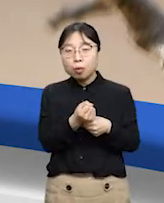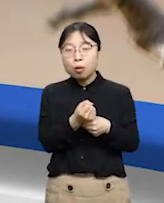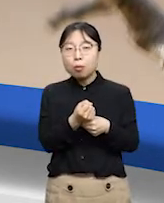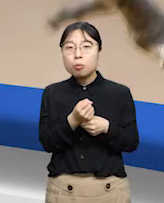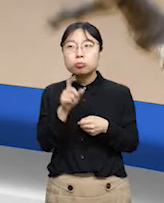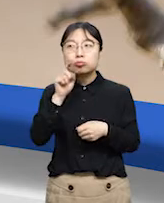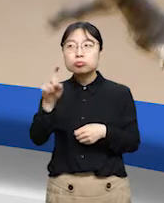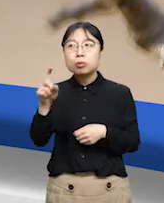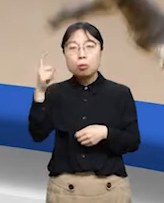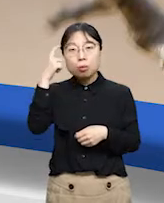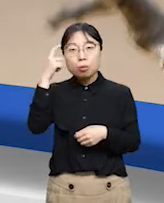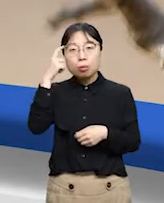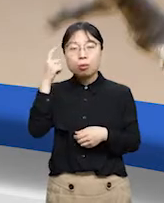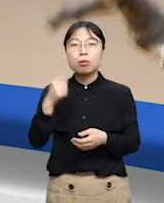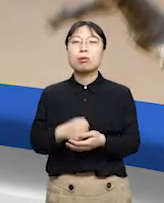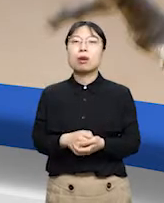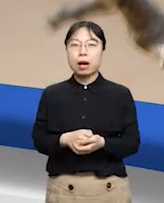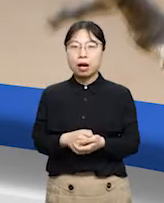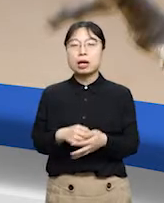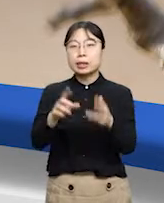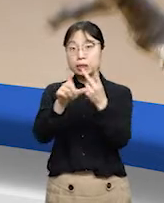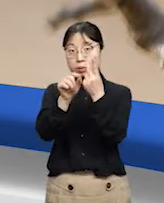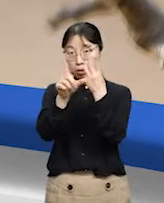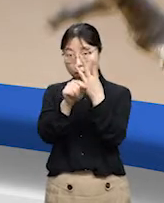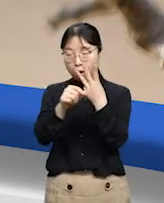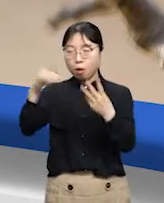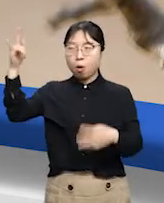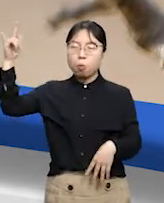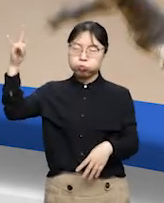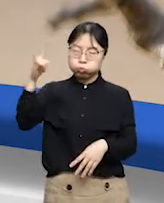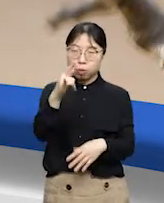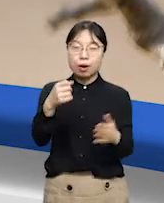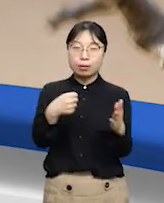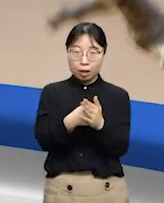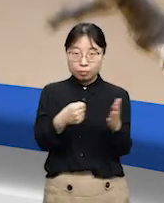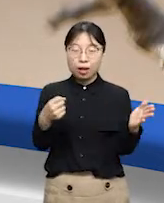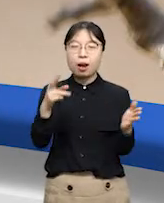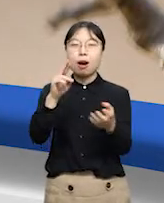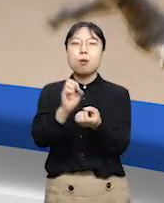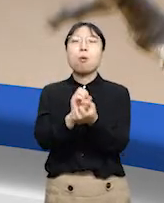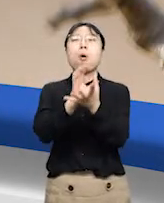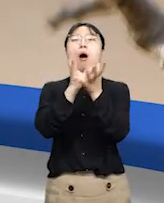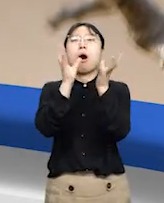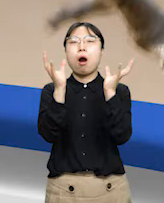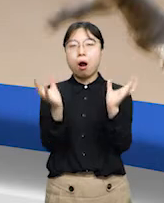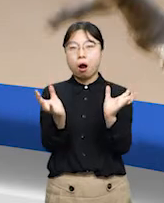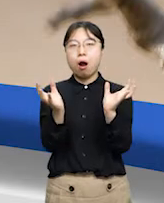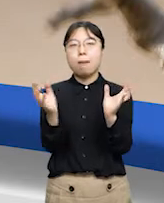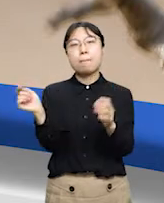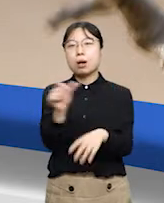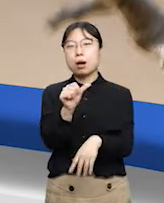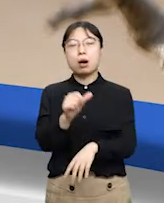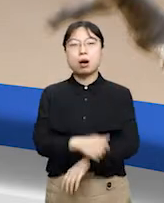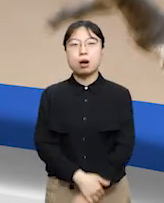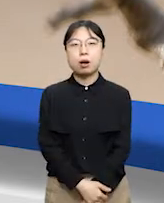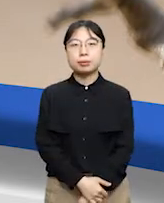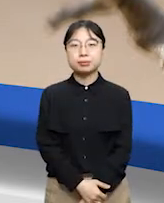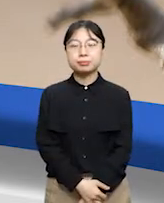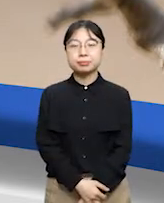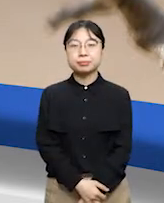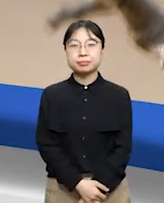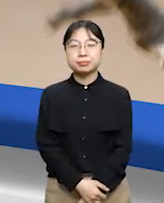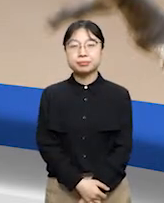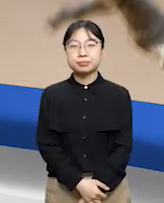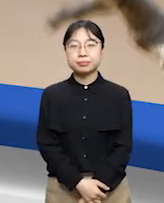정도 빨라졌다고 합니다. 2월과 3월의 평균 기온이 예년보다 높았고 또 일조 시간도 많았기 때문이라는데요.